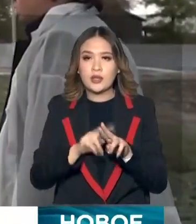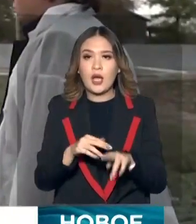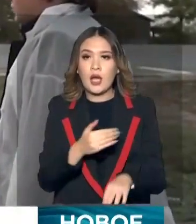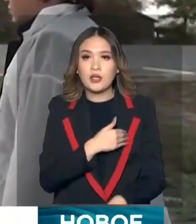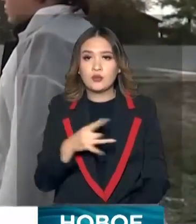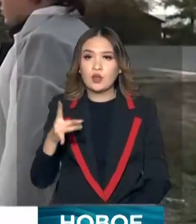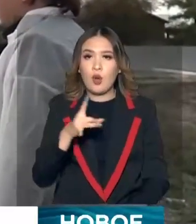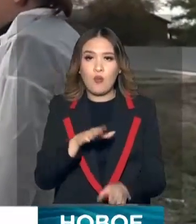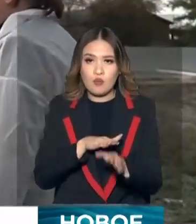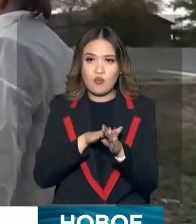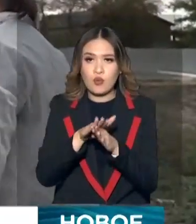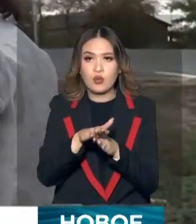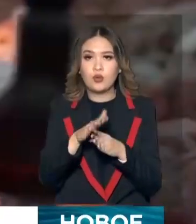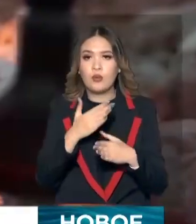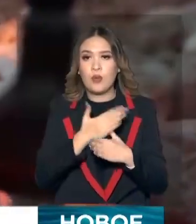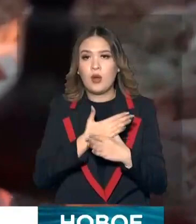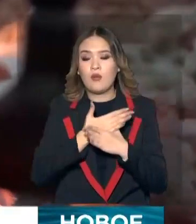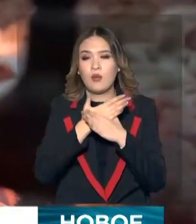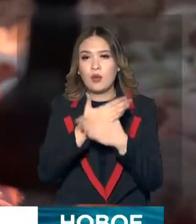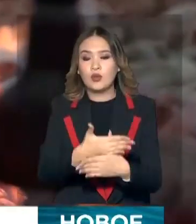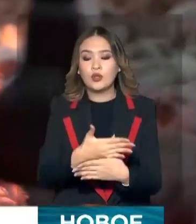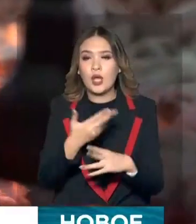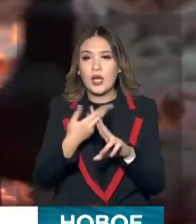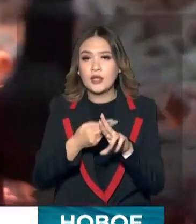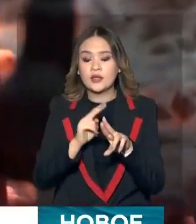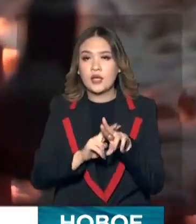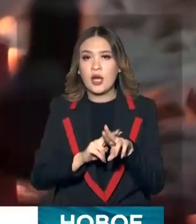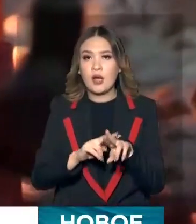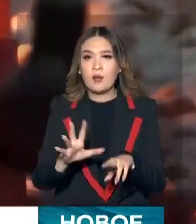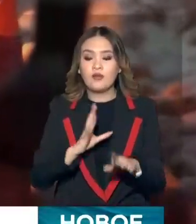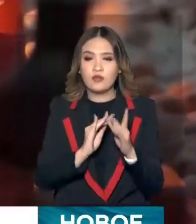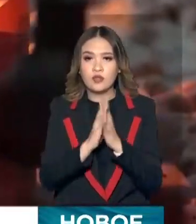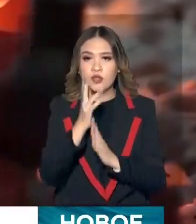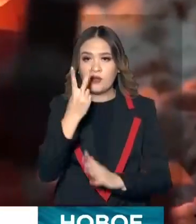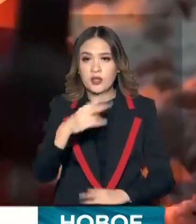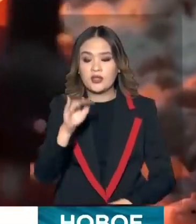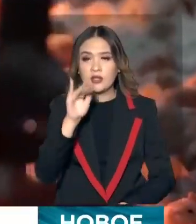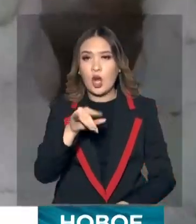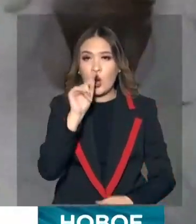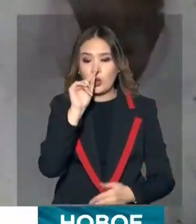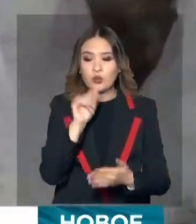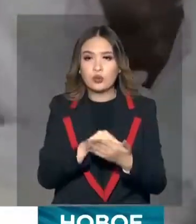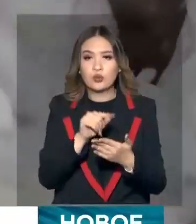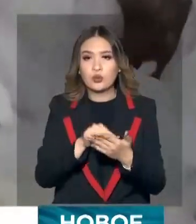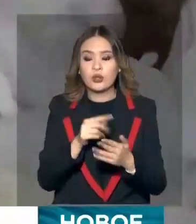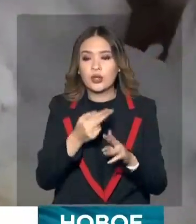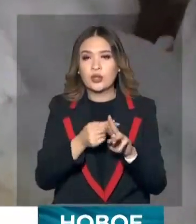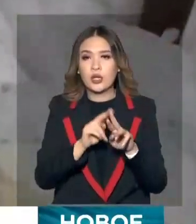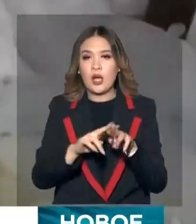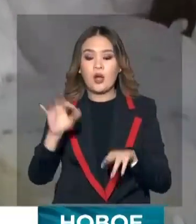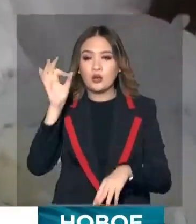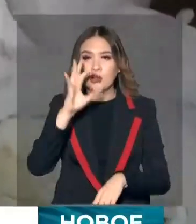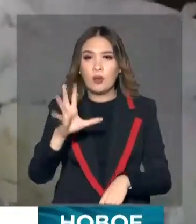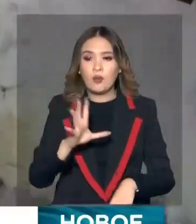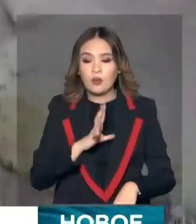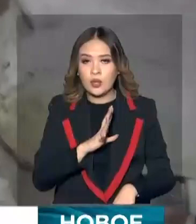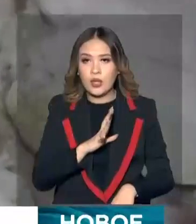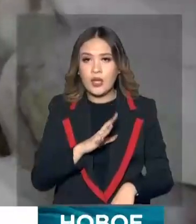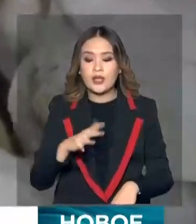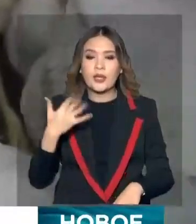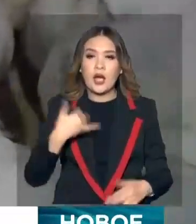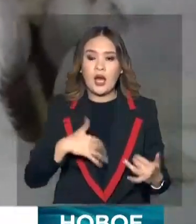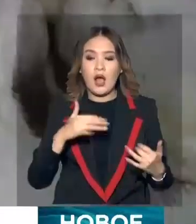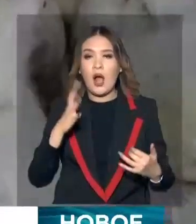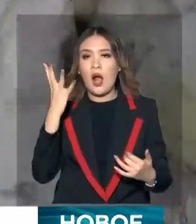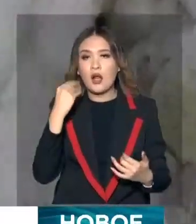регион полностью обеспечить. Сейчас в кооперативе выращивают 20 тысяч кур, а готовое мясо птицы уходит не только в магазины Тараза, но